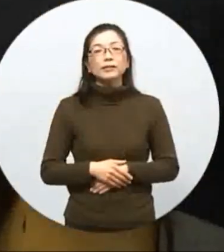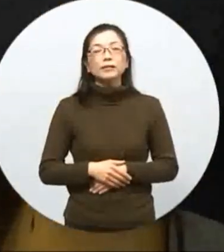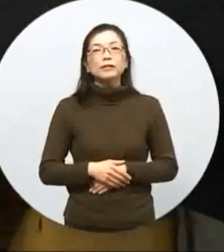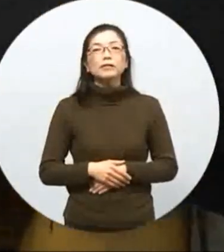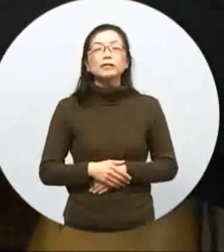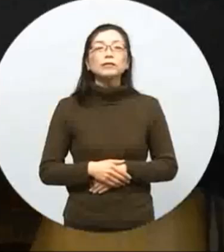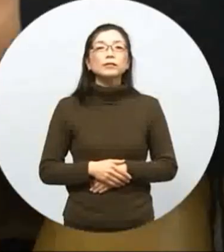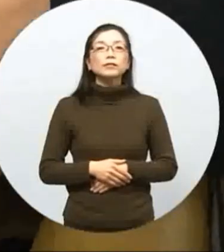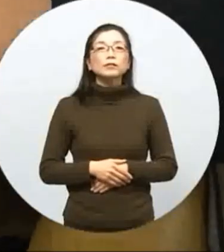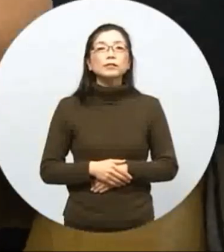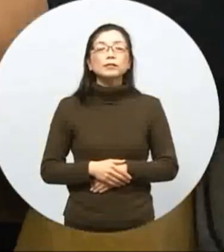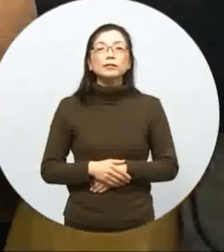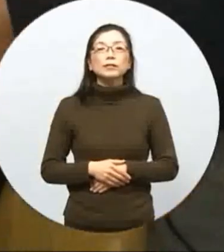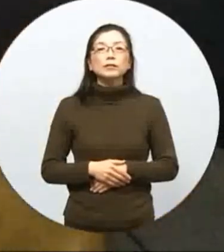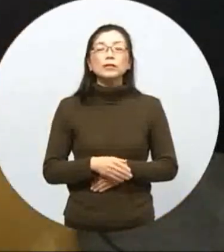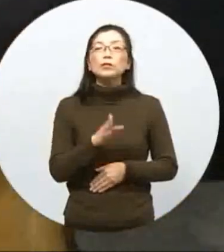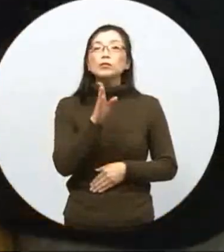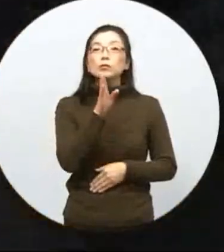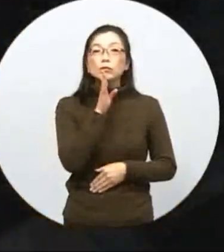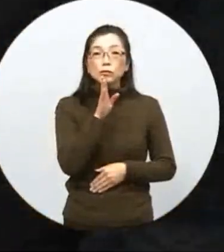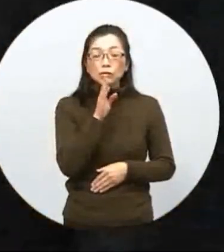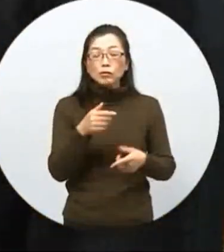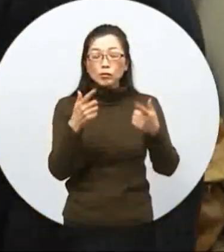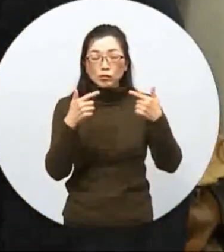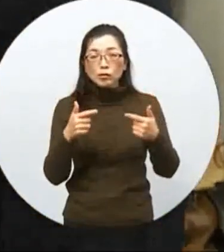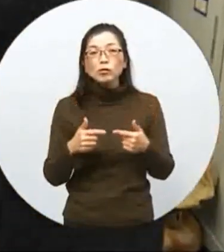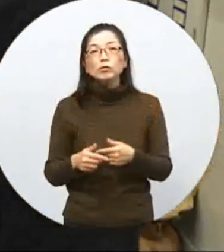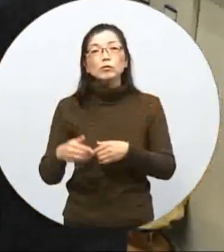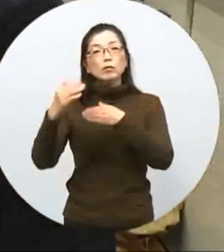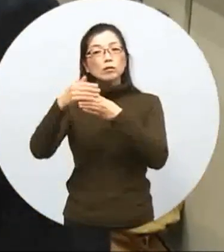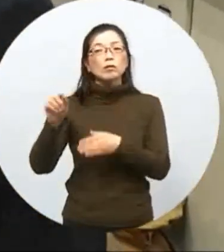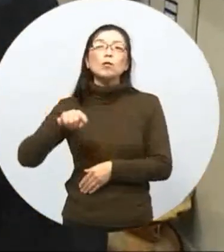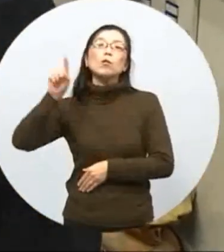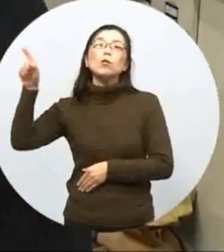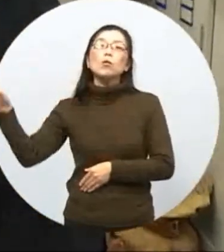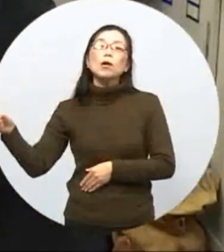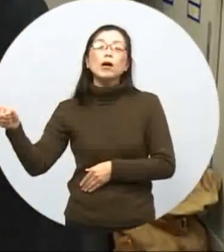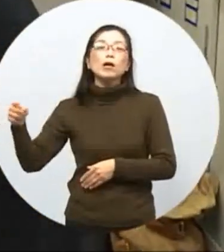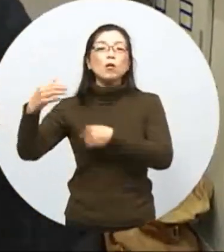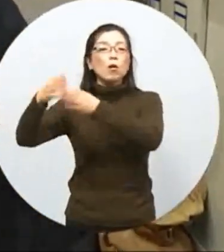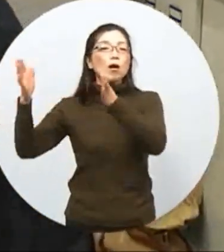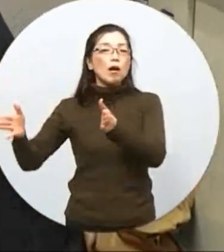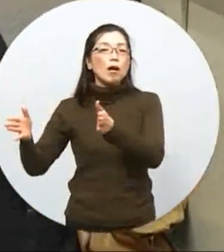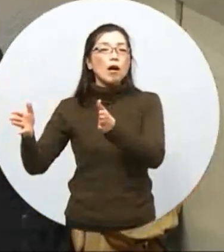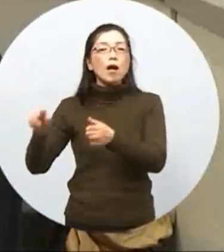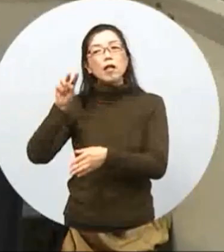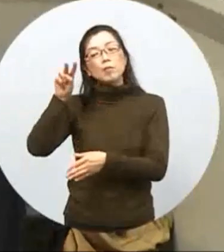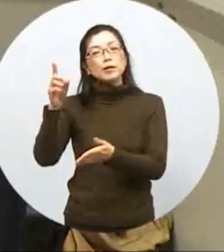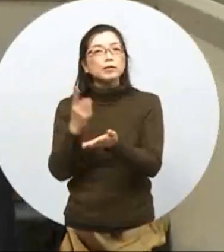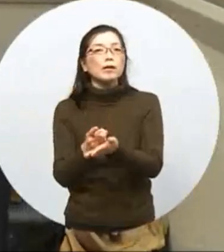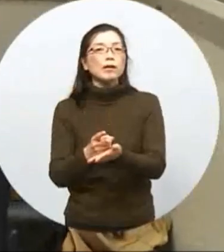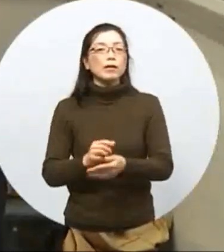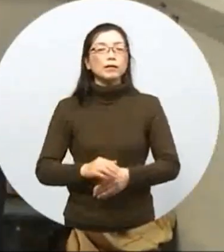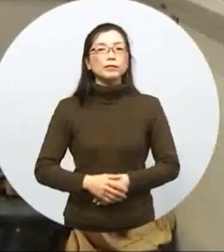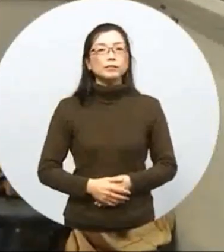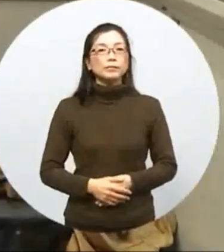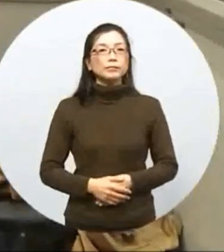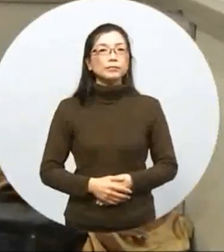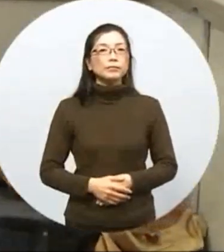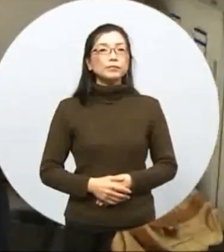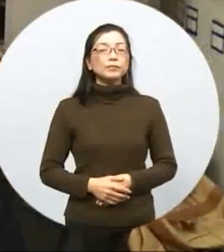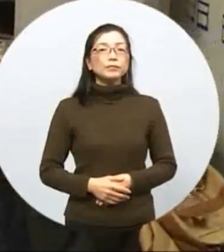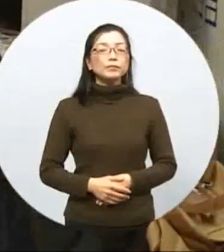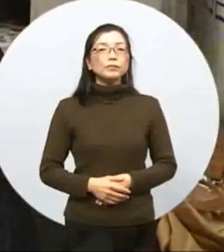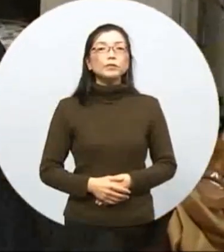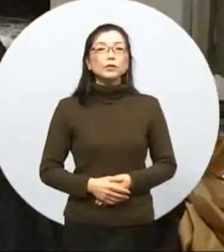常であれと、あちらの、資料相談室の中でご覧いただくのみの資料になります。なの